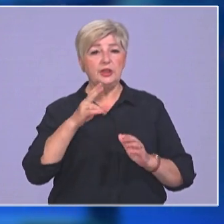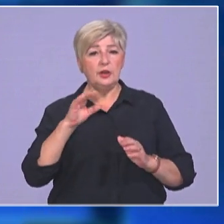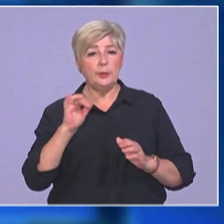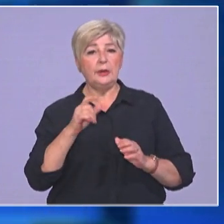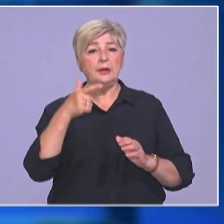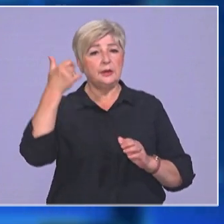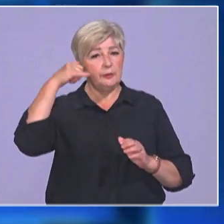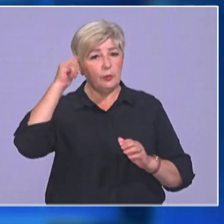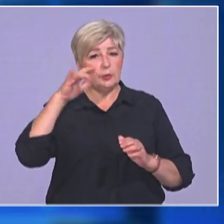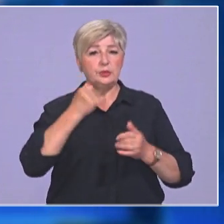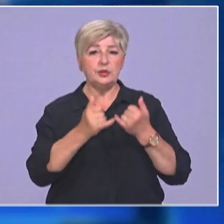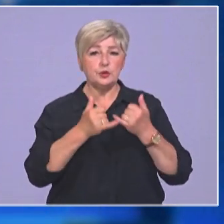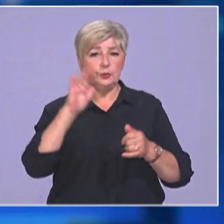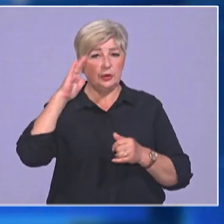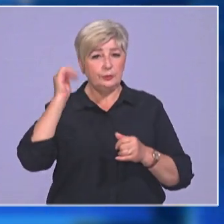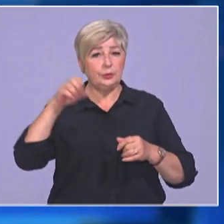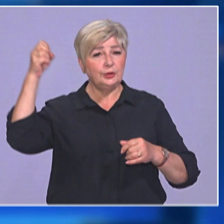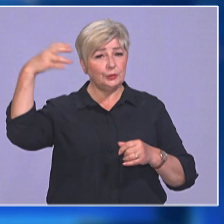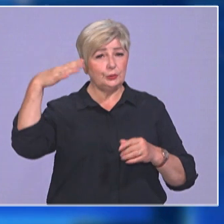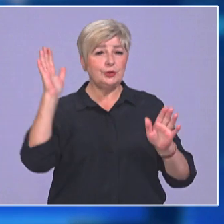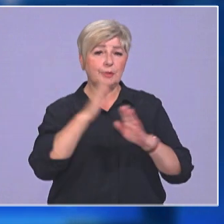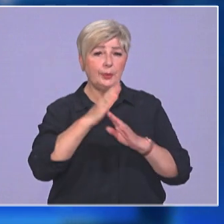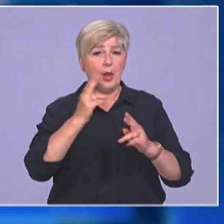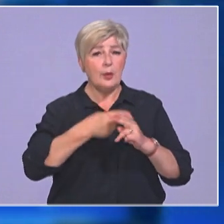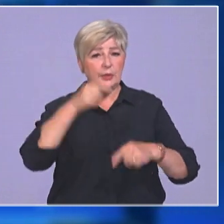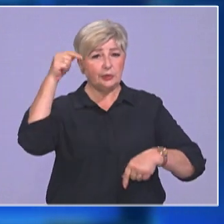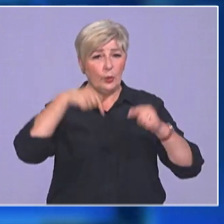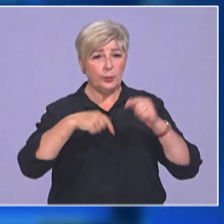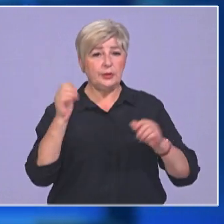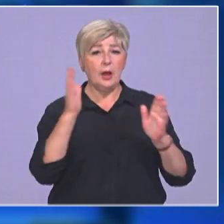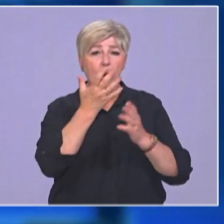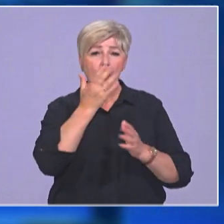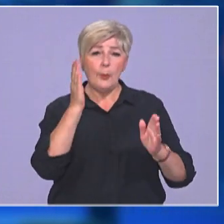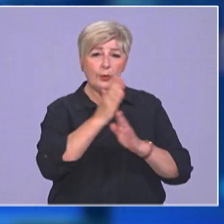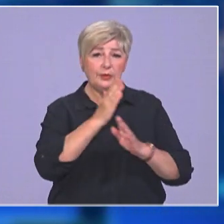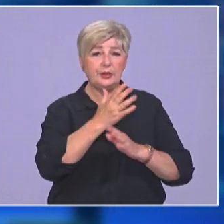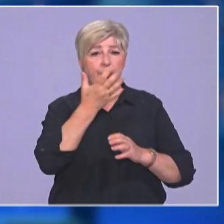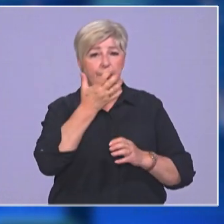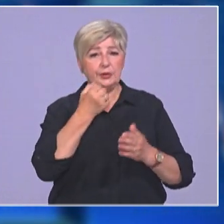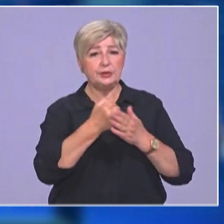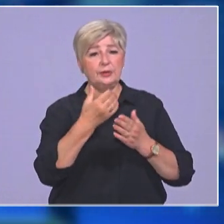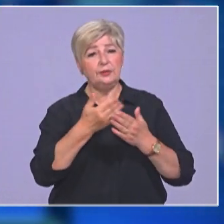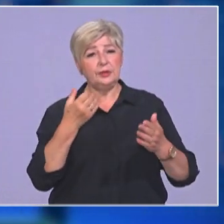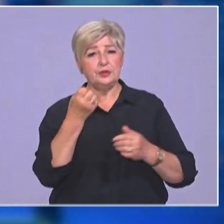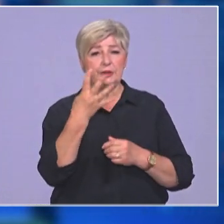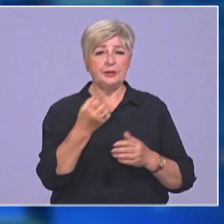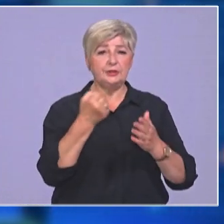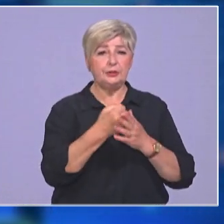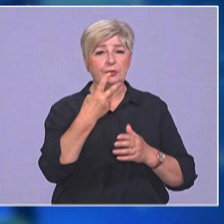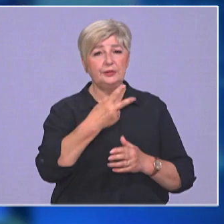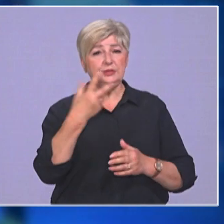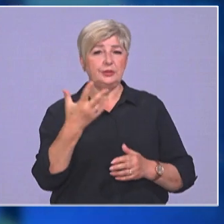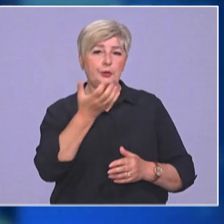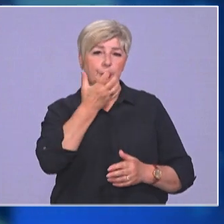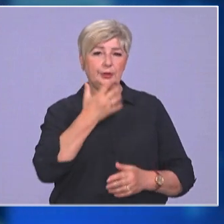Нікополі, Кривому Розі та Жовтих Водах – сонячна погода, без опадів. Повітря прогріється від 14 до 23